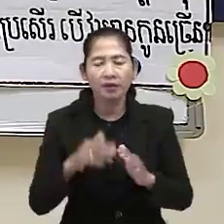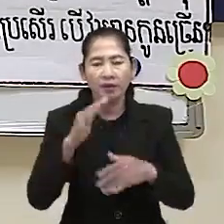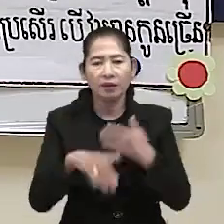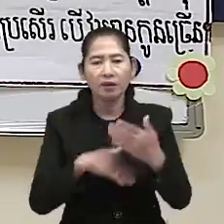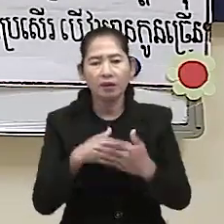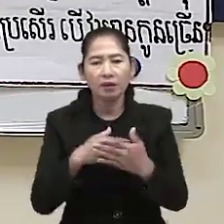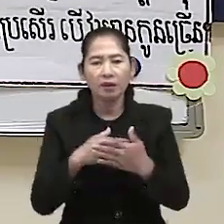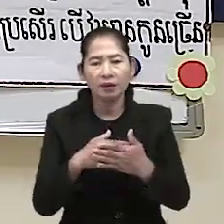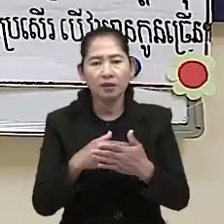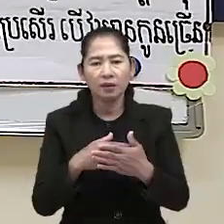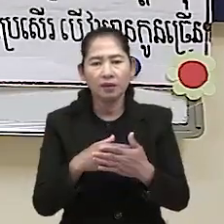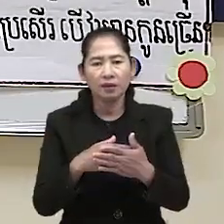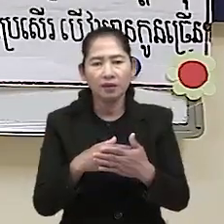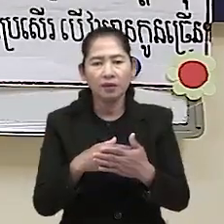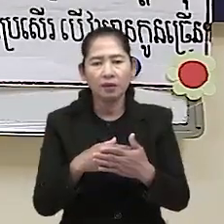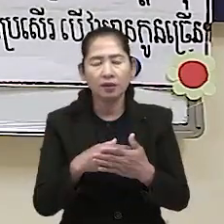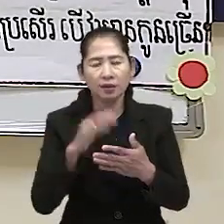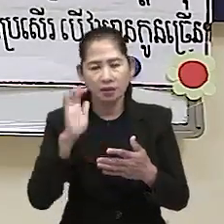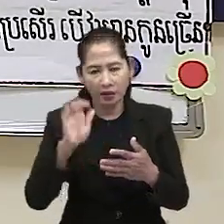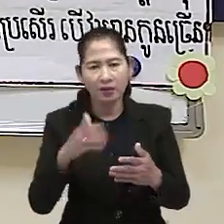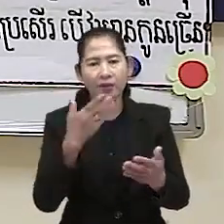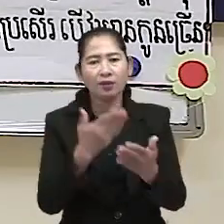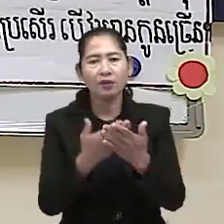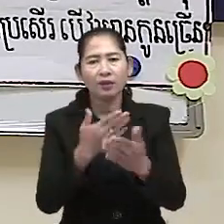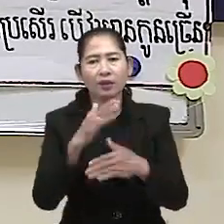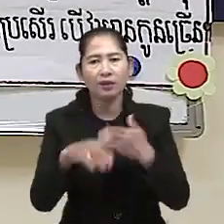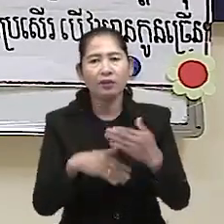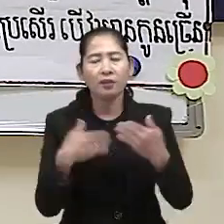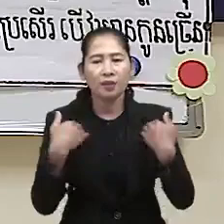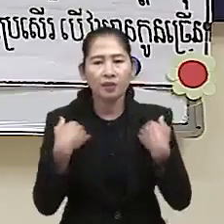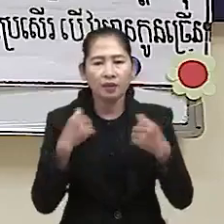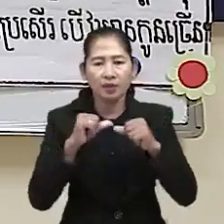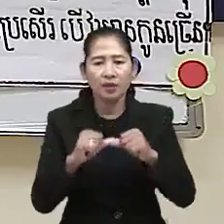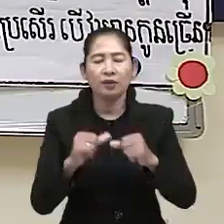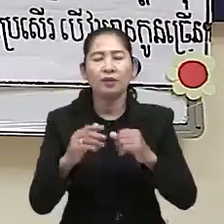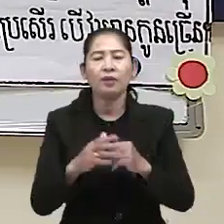ស់គ្នាចាអរគុណកូនបើមានឲ្យយកប